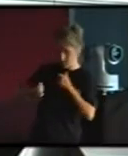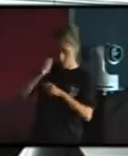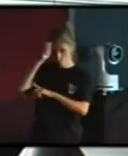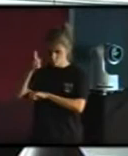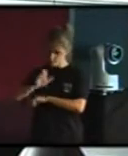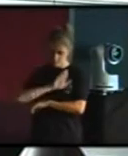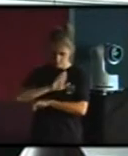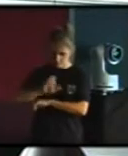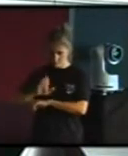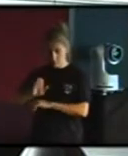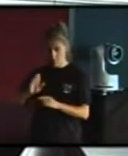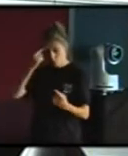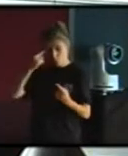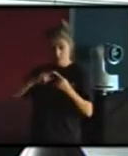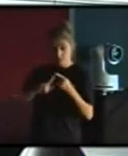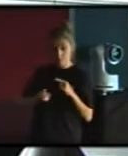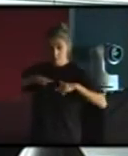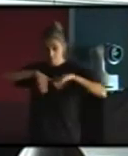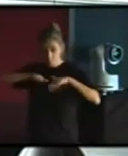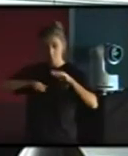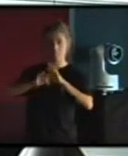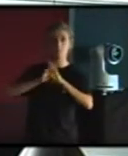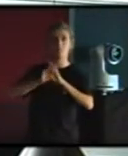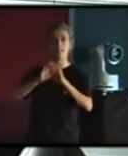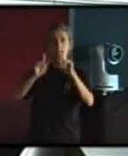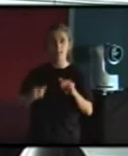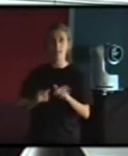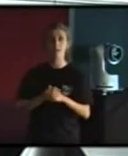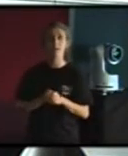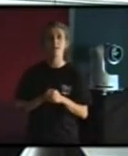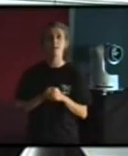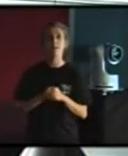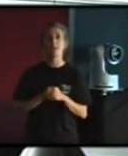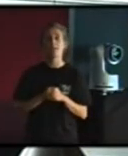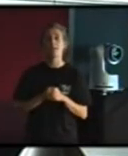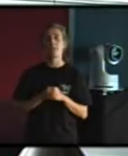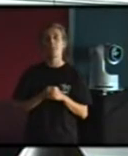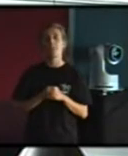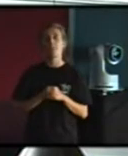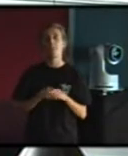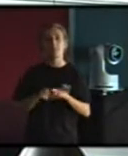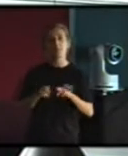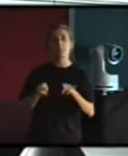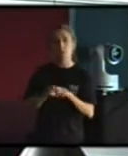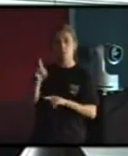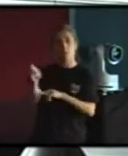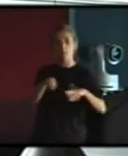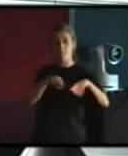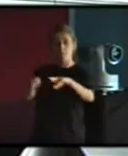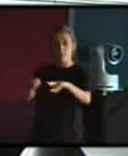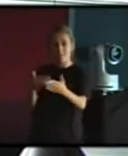formelle, fonctionnelle. Il est aussi à la frontière du fleuve. Le fleuve, c'est